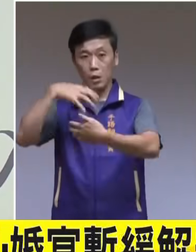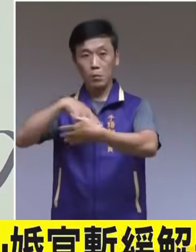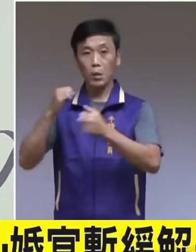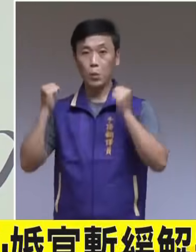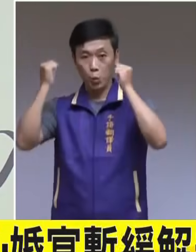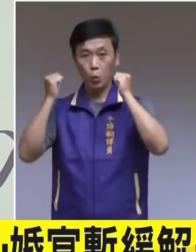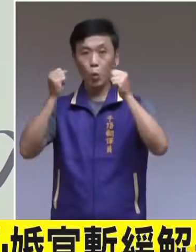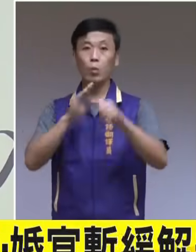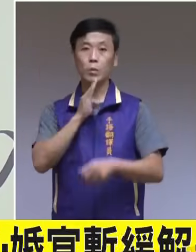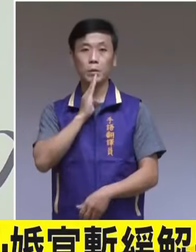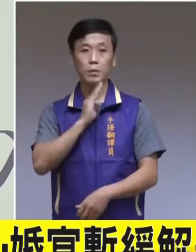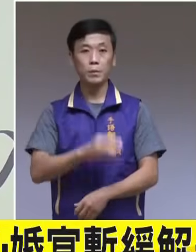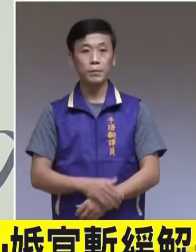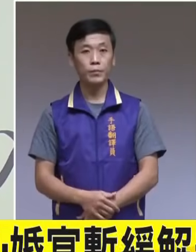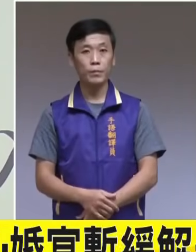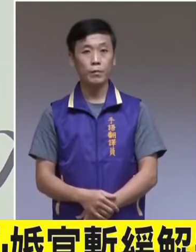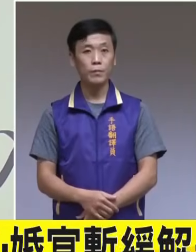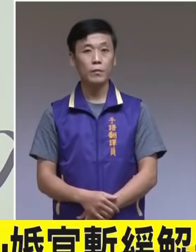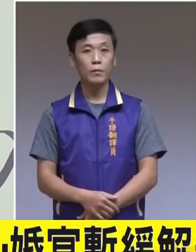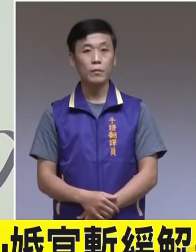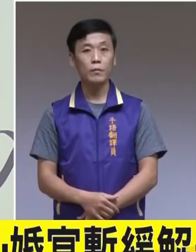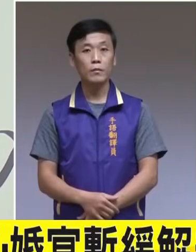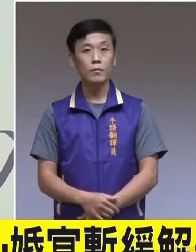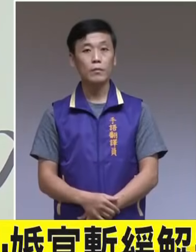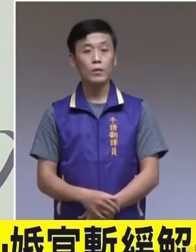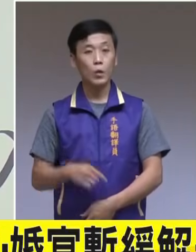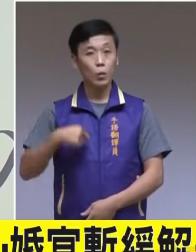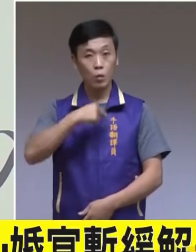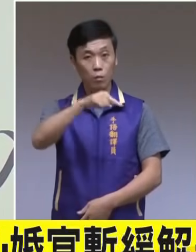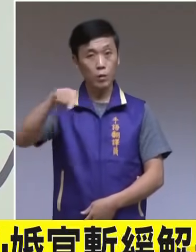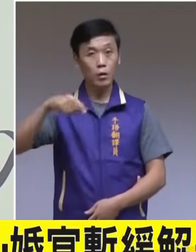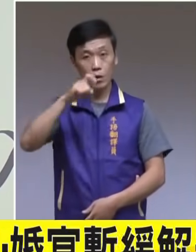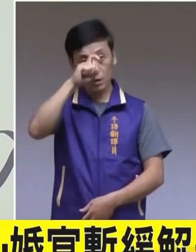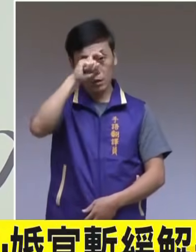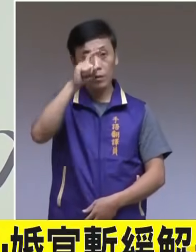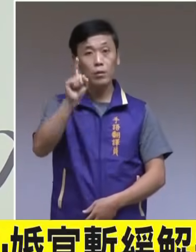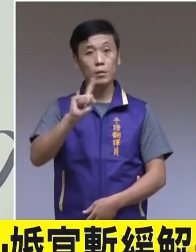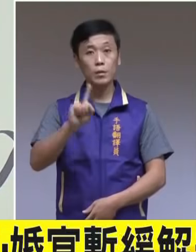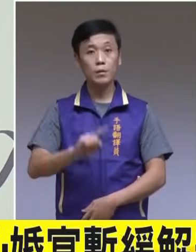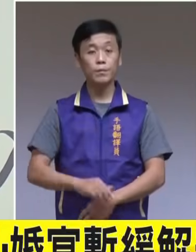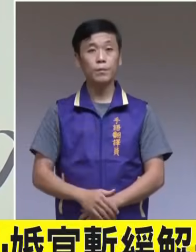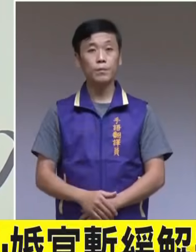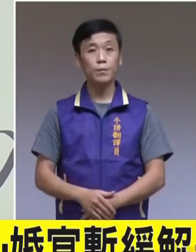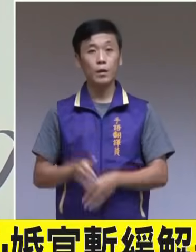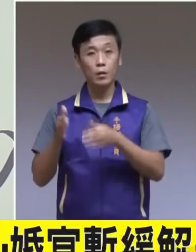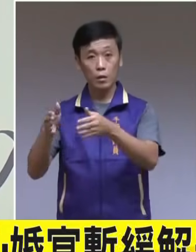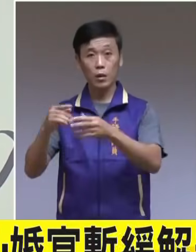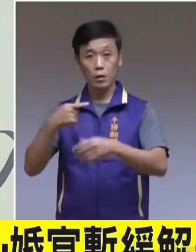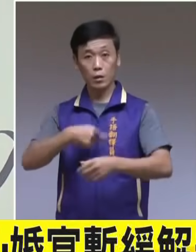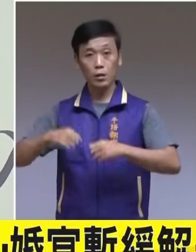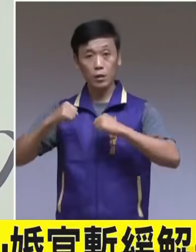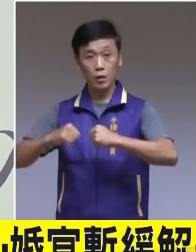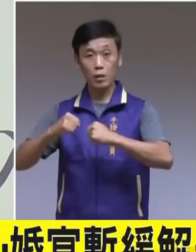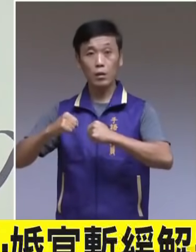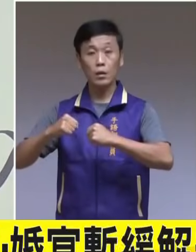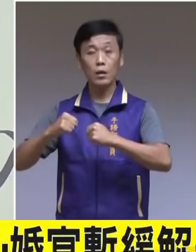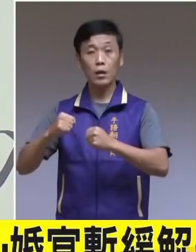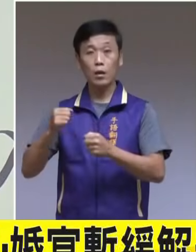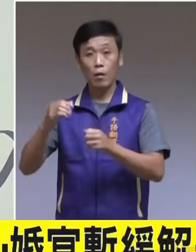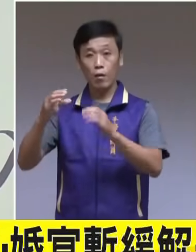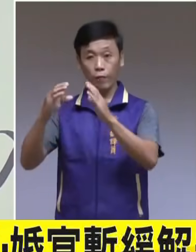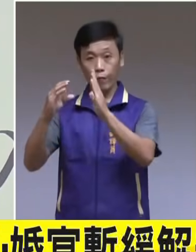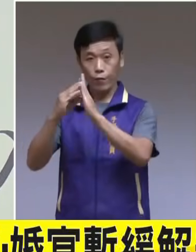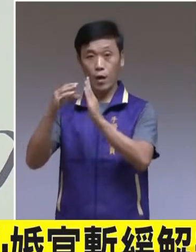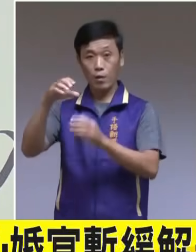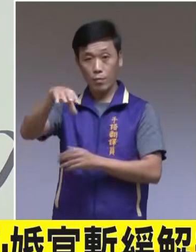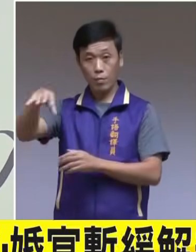来运动那我们也希望说能够让我们的健身房的我们很多的